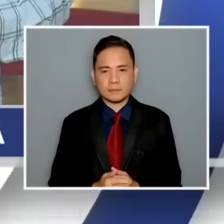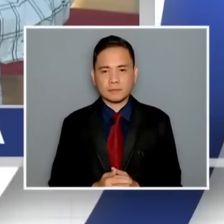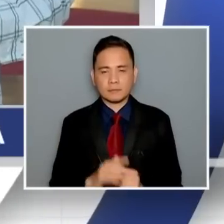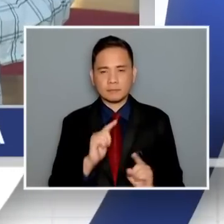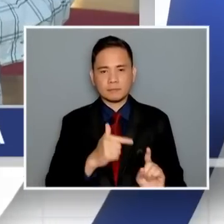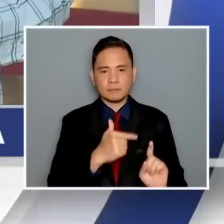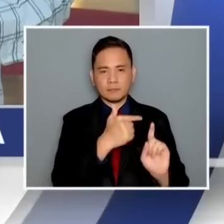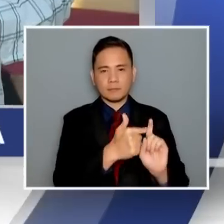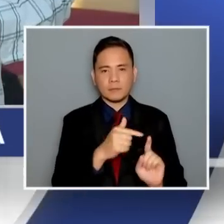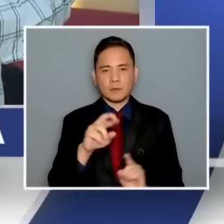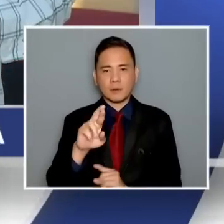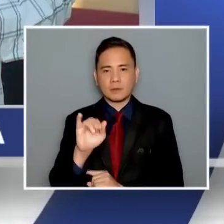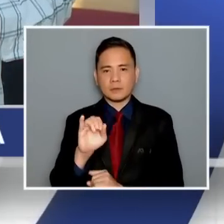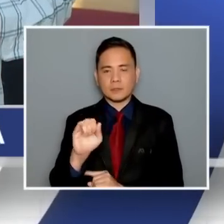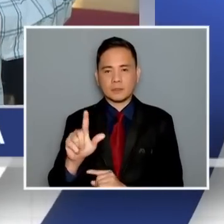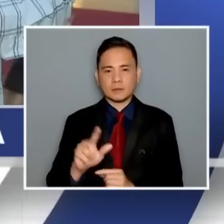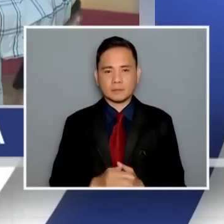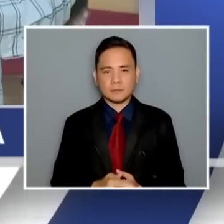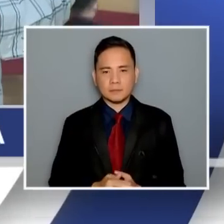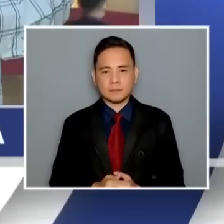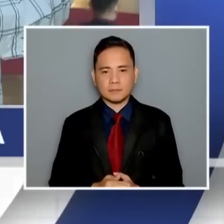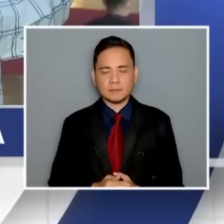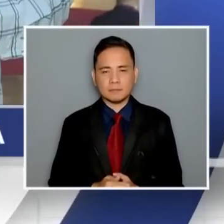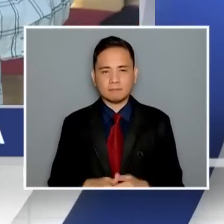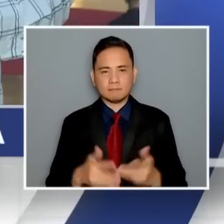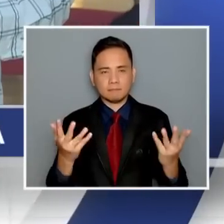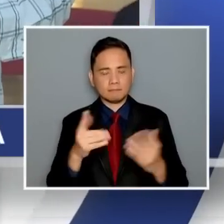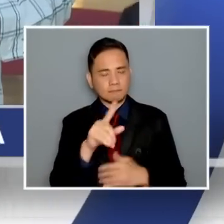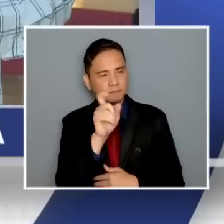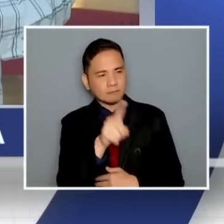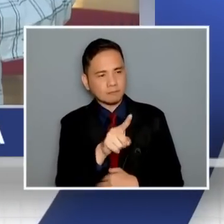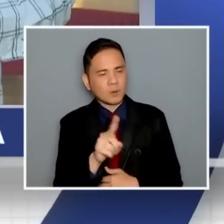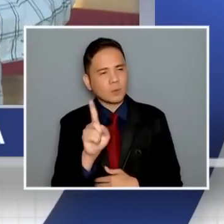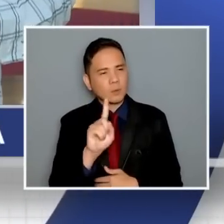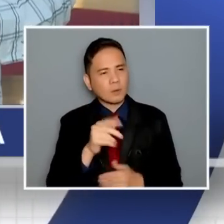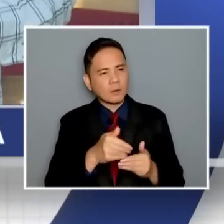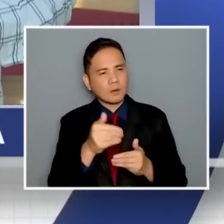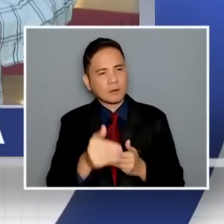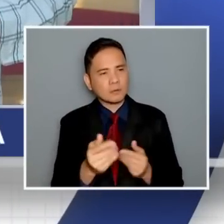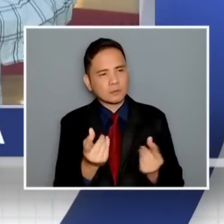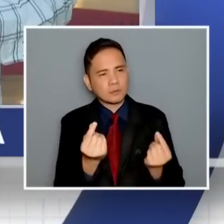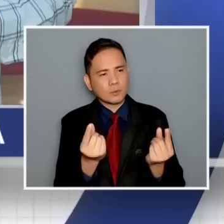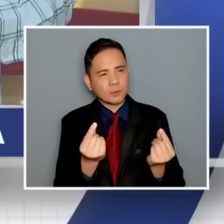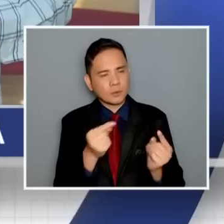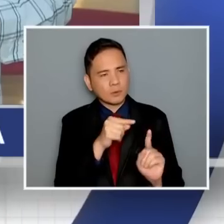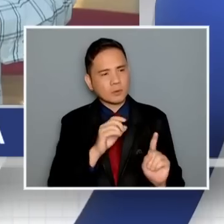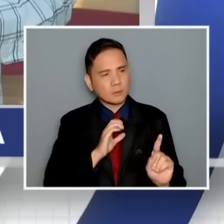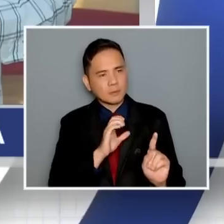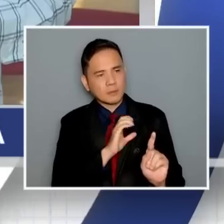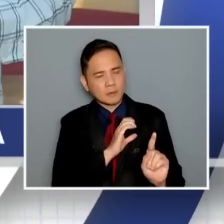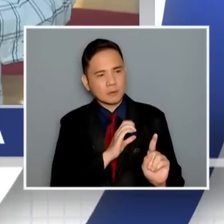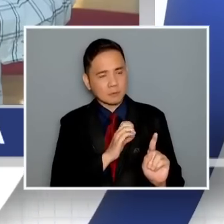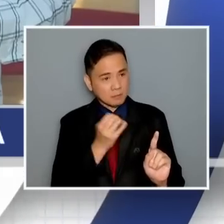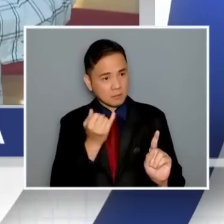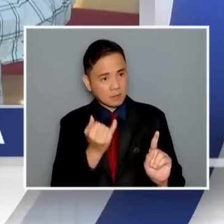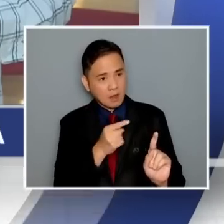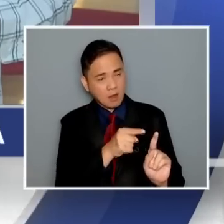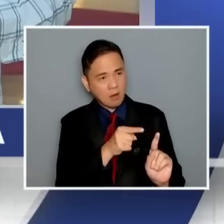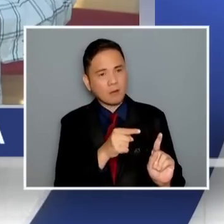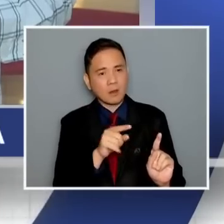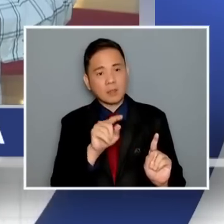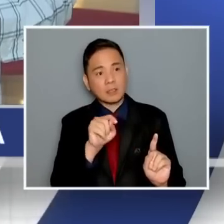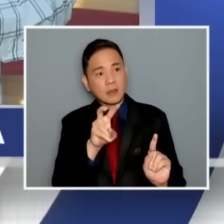RG Cruz. So RG, ano na ngayon ang susunod na hakbang ng committee matapos silang isnabin